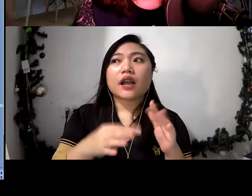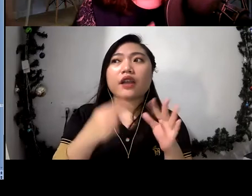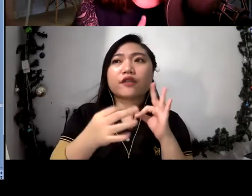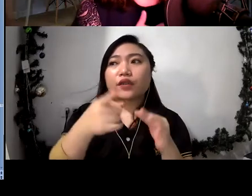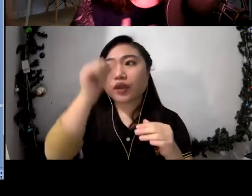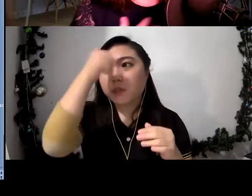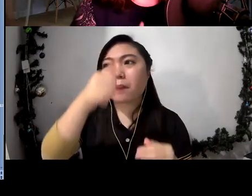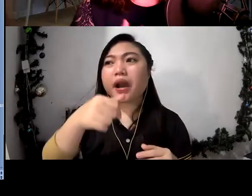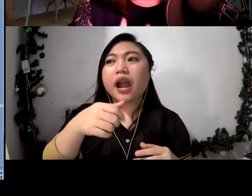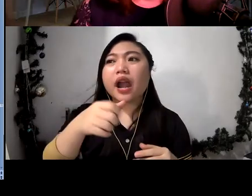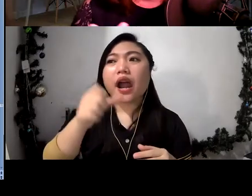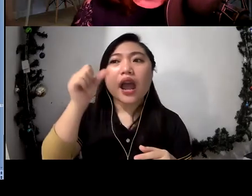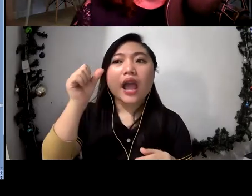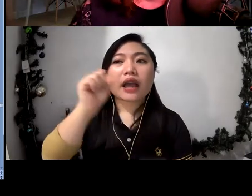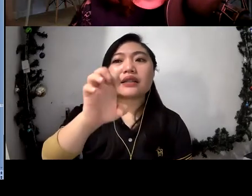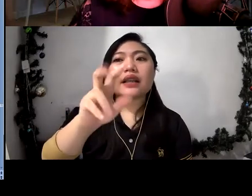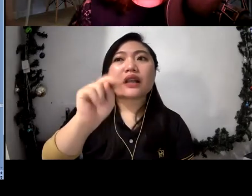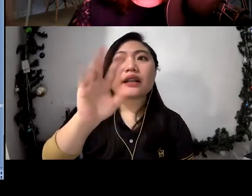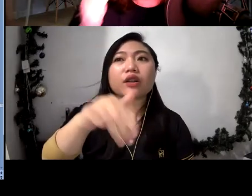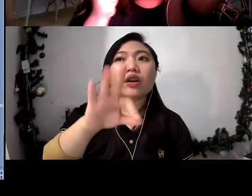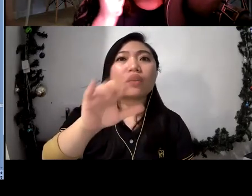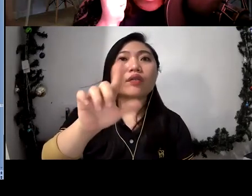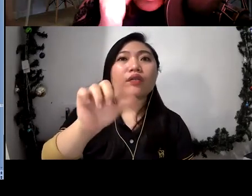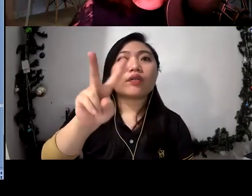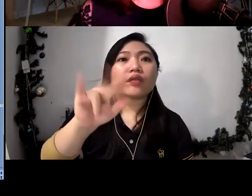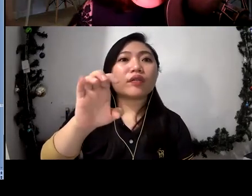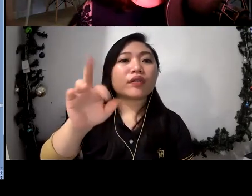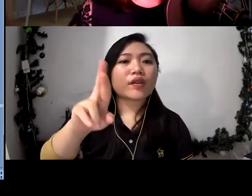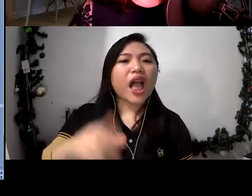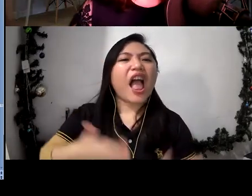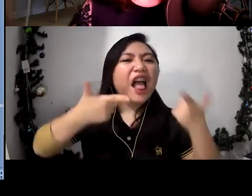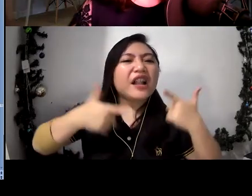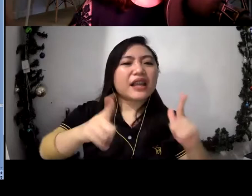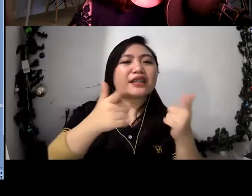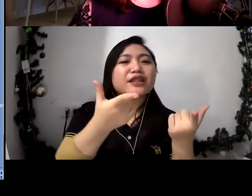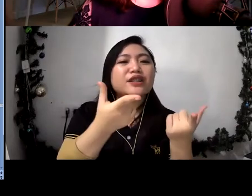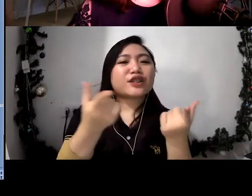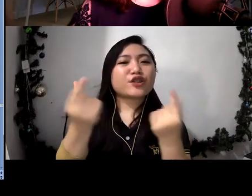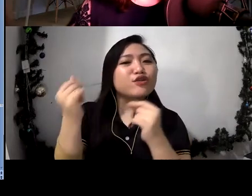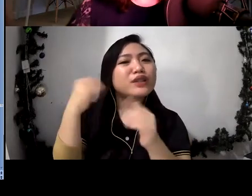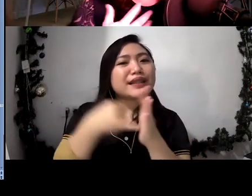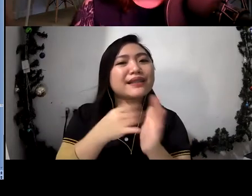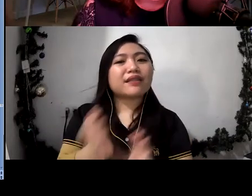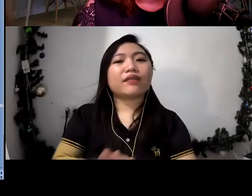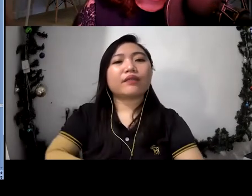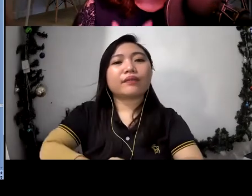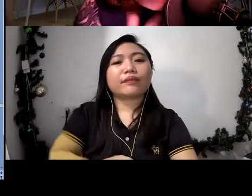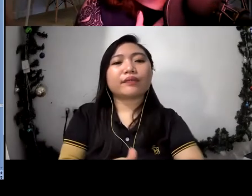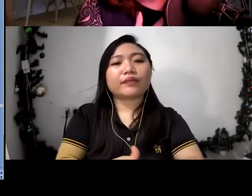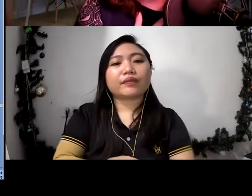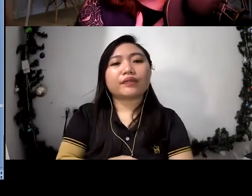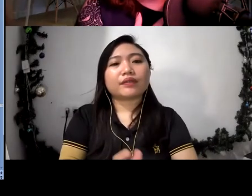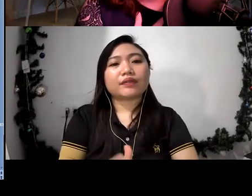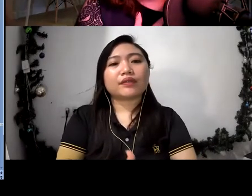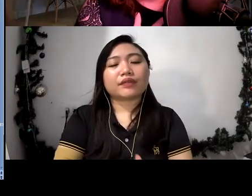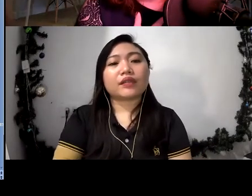natatandaan nyo po isa yun sa favorite na Senator ko sa si Let's Do It, no? Yung Let's Do It campaign niya, no? So at the personal level, importante